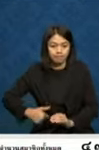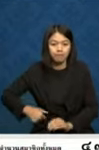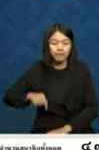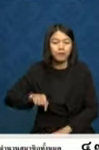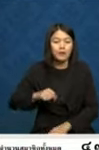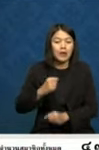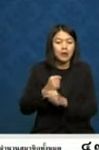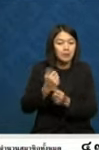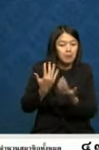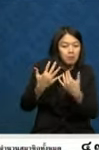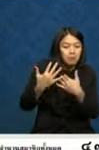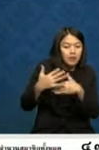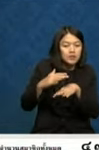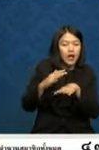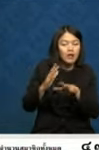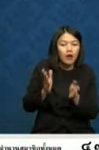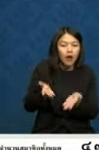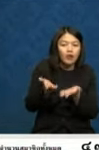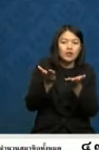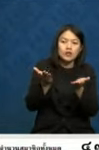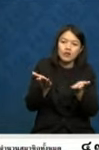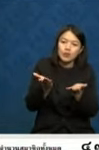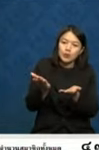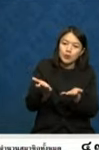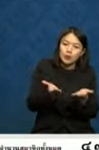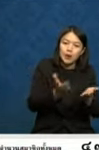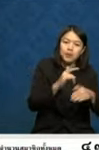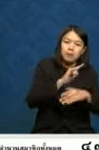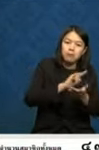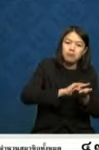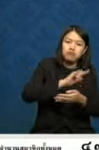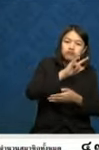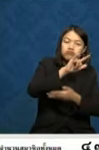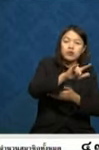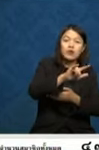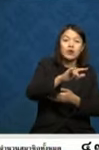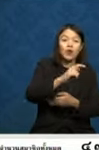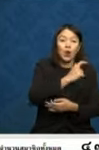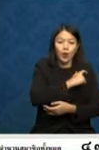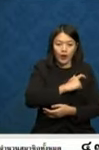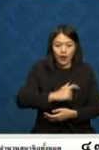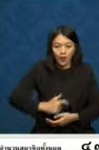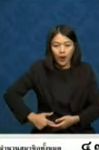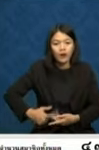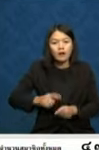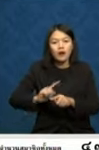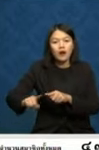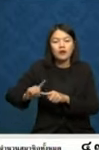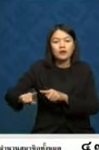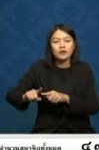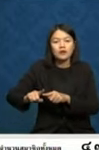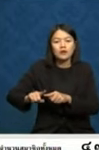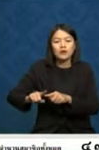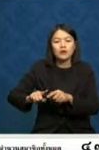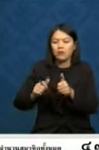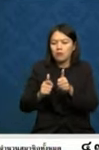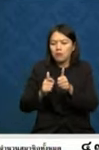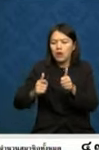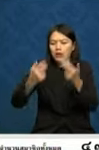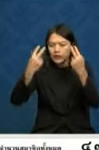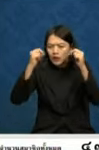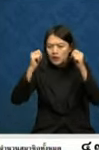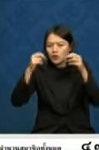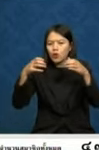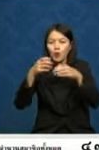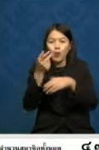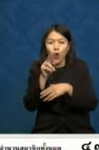และดำเนินการเกี่ยวกับการถวายความสะดวกในการเสด็จเยือนต่างประเทศของพระมหากษัตริย์พระบรมวงศานุวงศ์องคมนตรีนายกรัฐมนตรีค